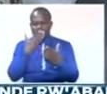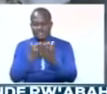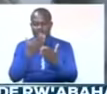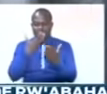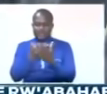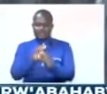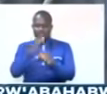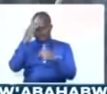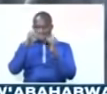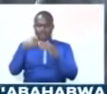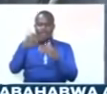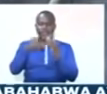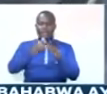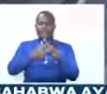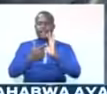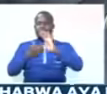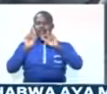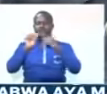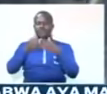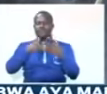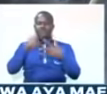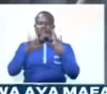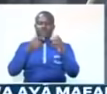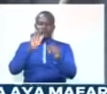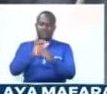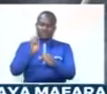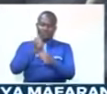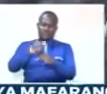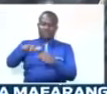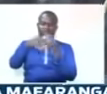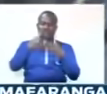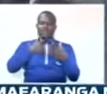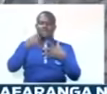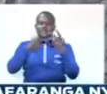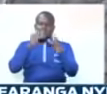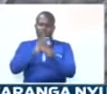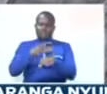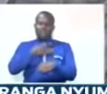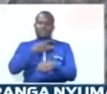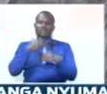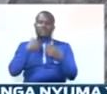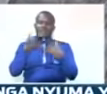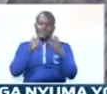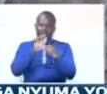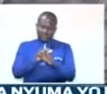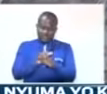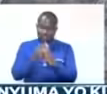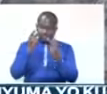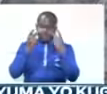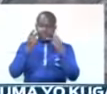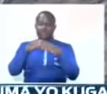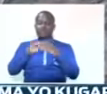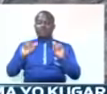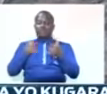kuko bigenda none bitangira kwereka abantu ko dufite ibintu byinshi twakora dufite ibintu byinshi twasura dufite ibintu byinshi twareba twagerageza